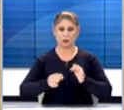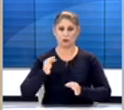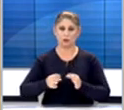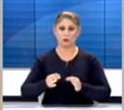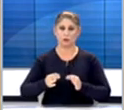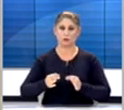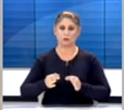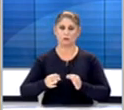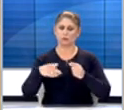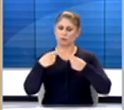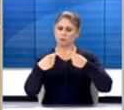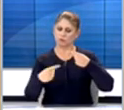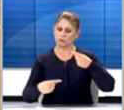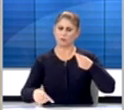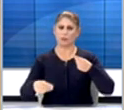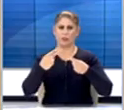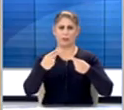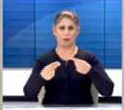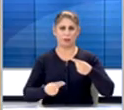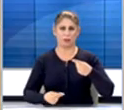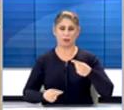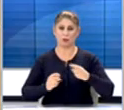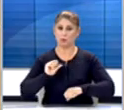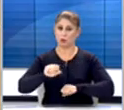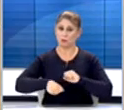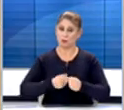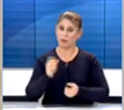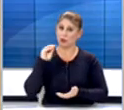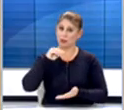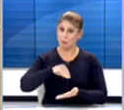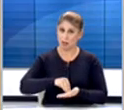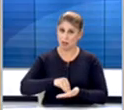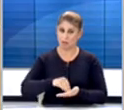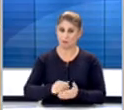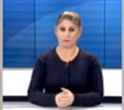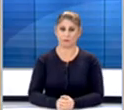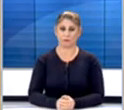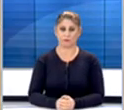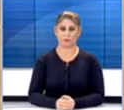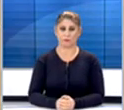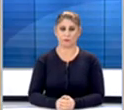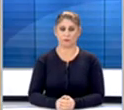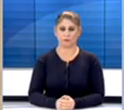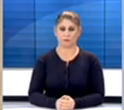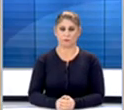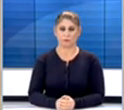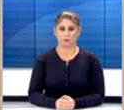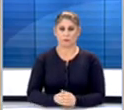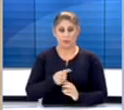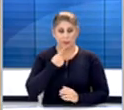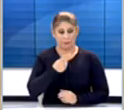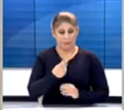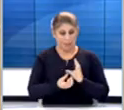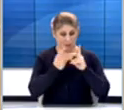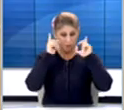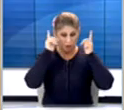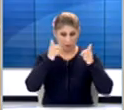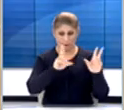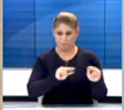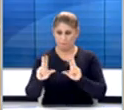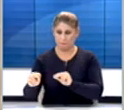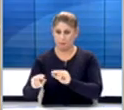για διάφορα θέματα και επιχειρώντας για ακόμα μια φορά να ταυτίσετε τη Νέα Δημοκρατία με